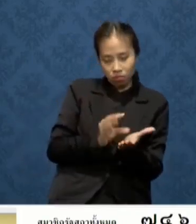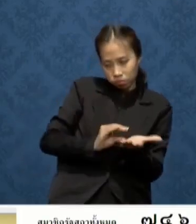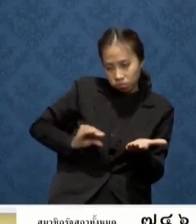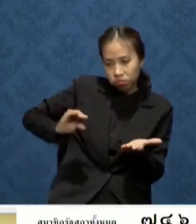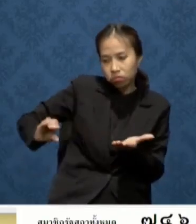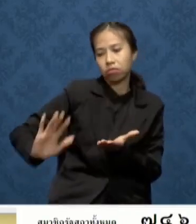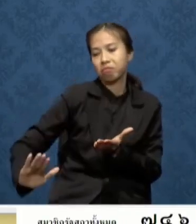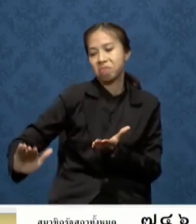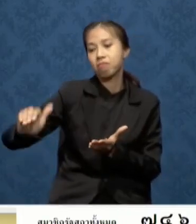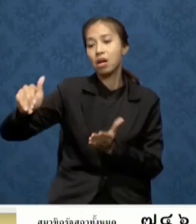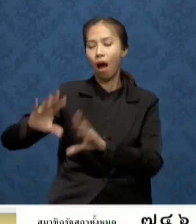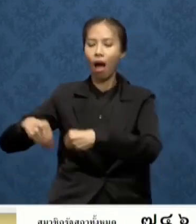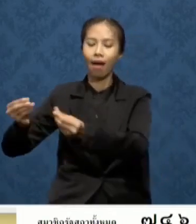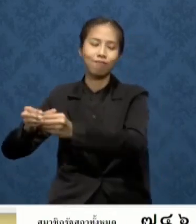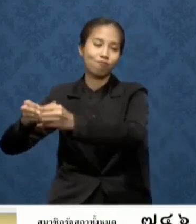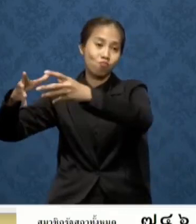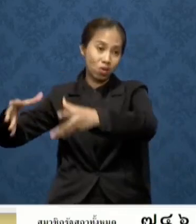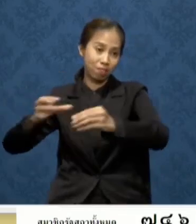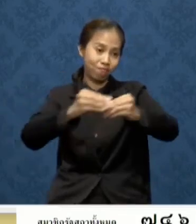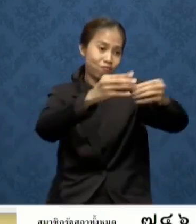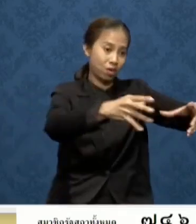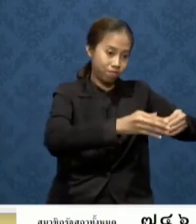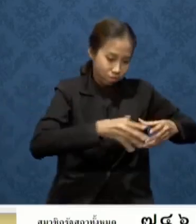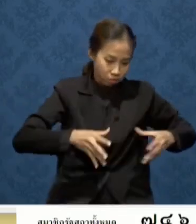ไม่ใช่สร้างเส้นเลือดใหญ่เวอรระหวเมืแบนี้